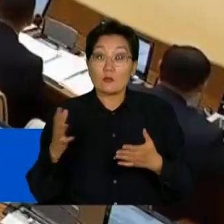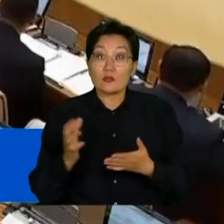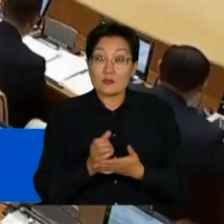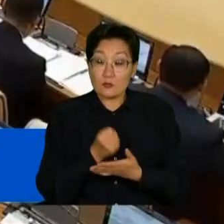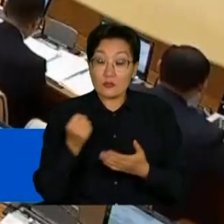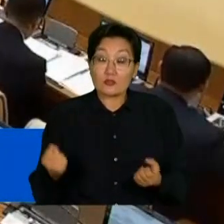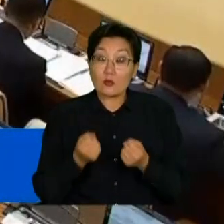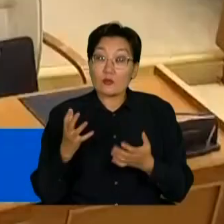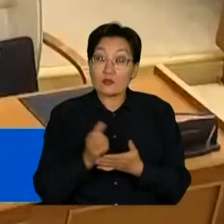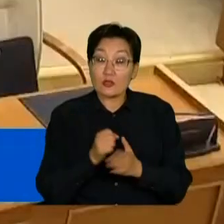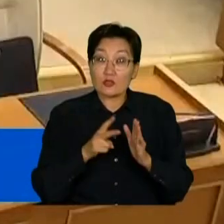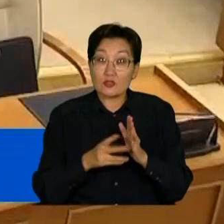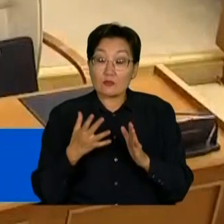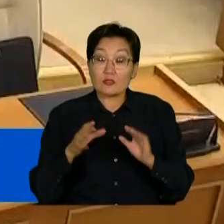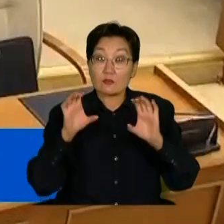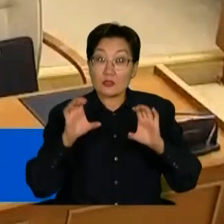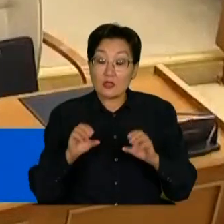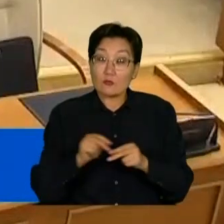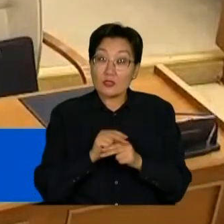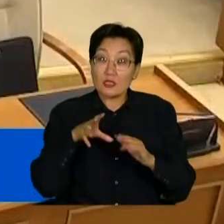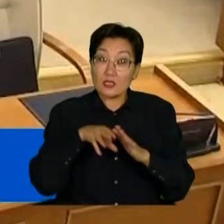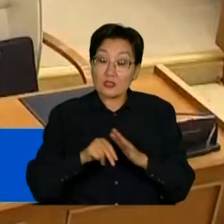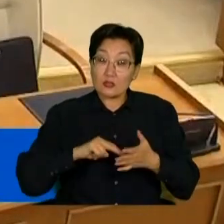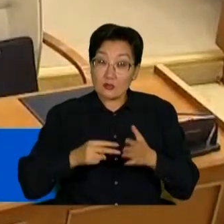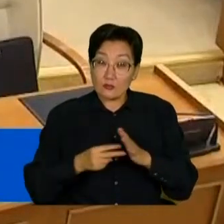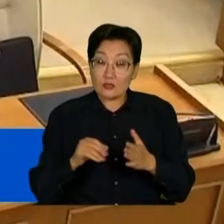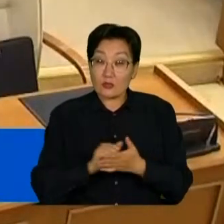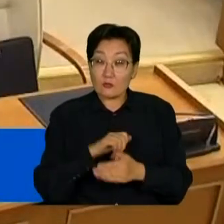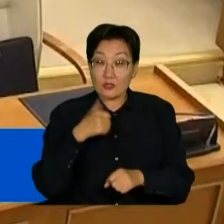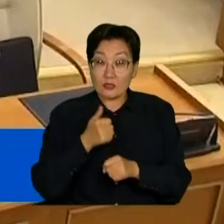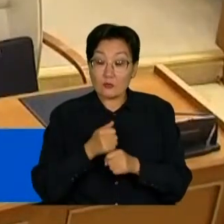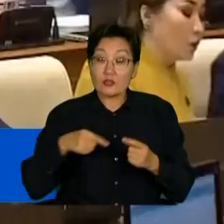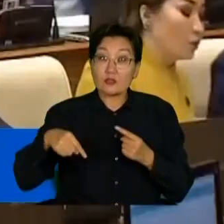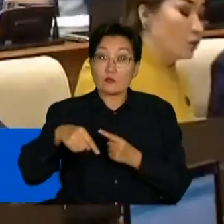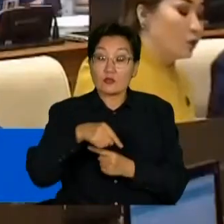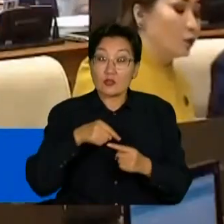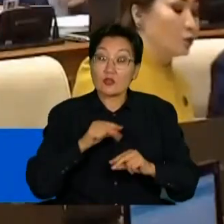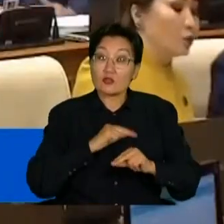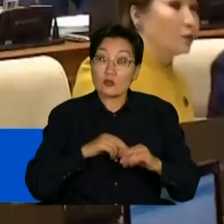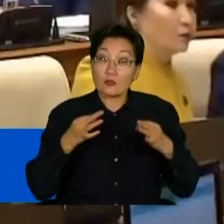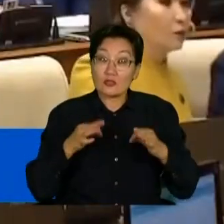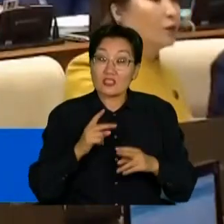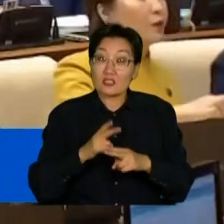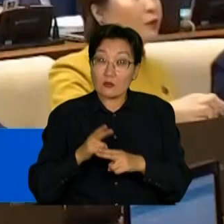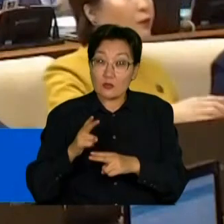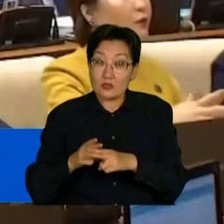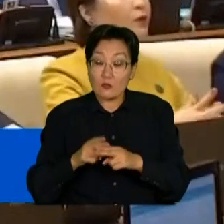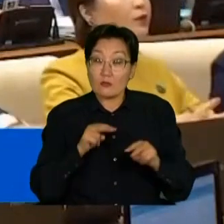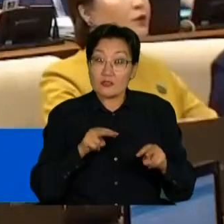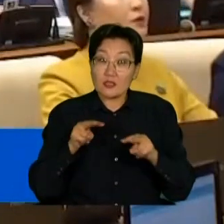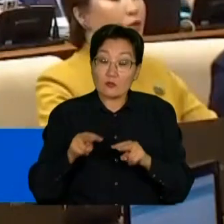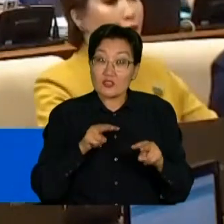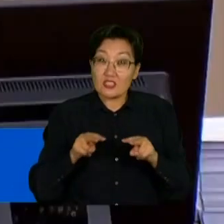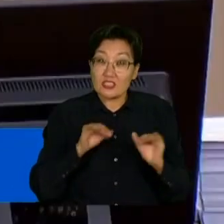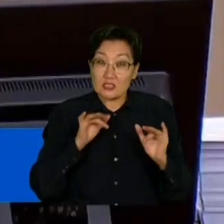жобада 75 заңға өзгеріс пен толықтырулар енгізу көзделген. Құжат негізінде кәсіпкердің көсіліп жұмыс істеуіне кедергі келтіретін бақылау мен